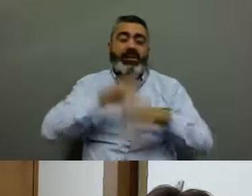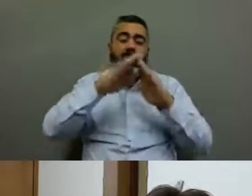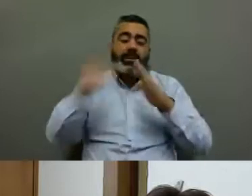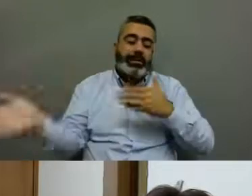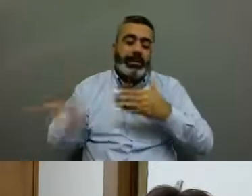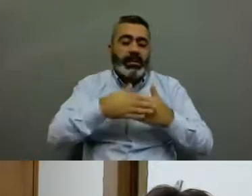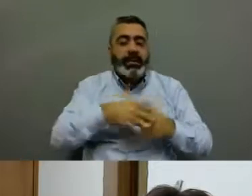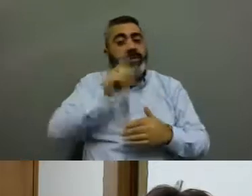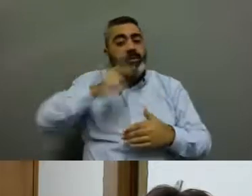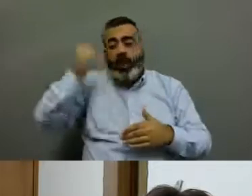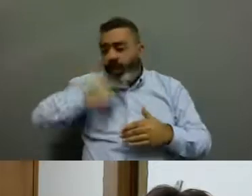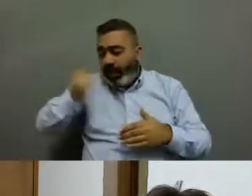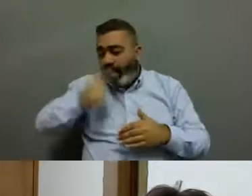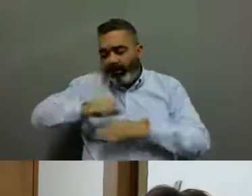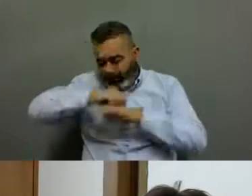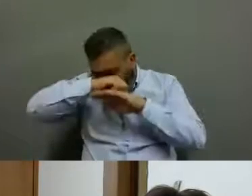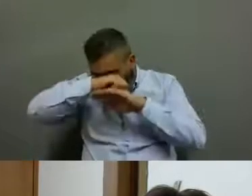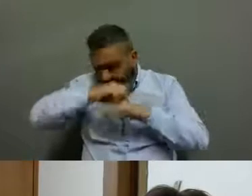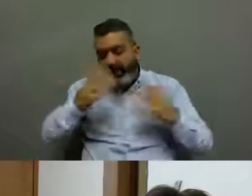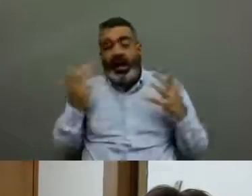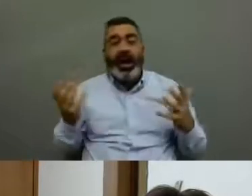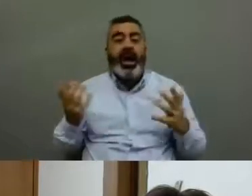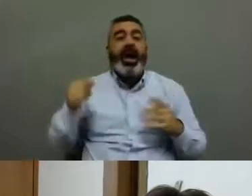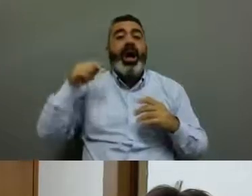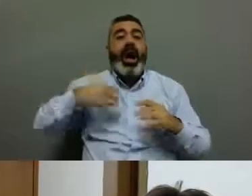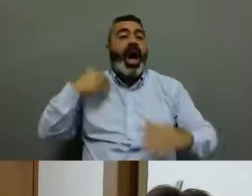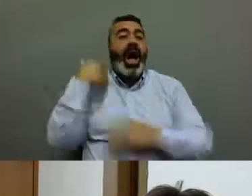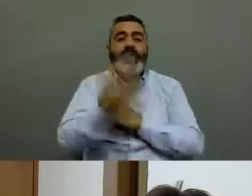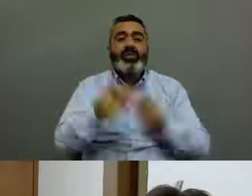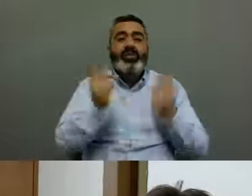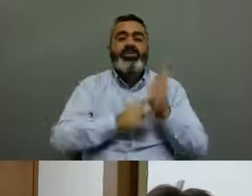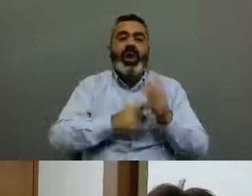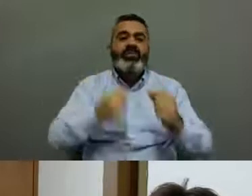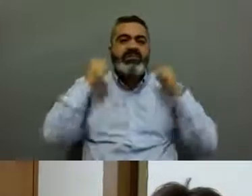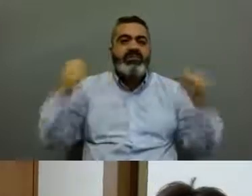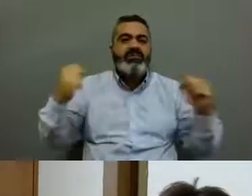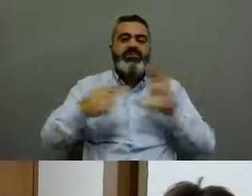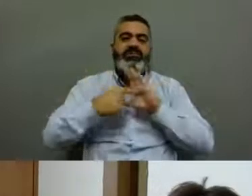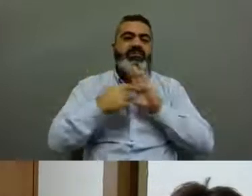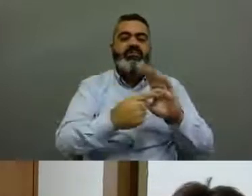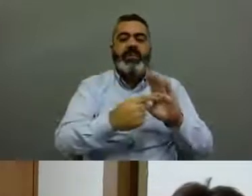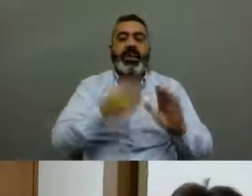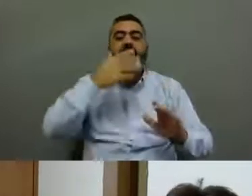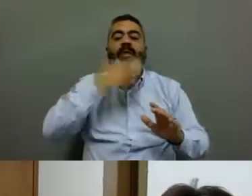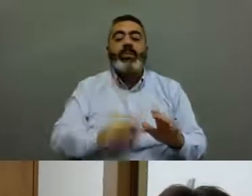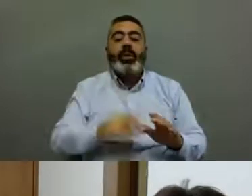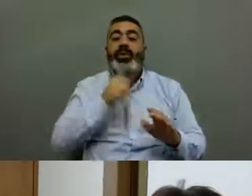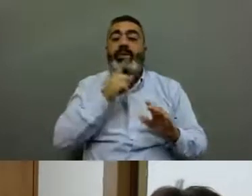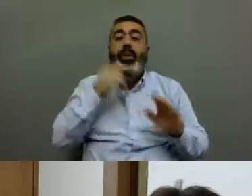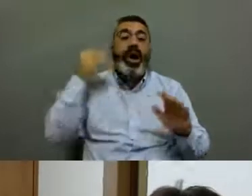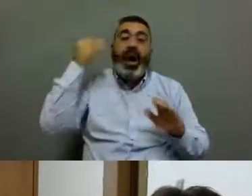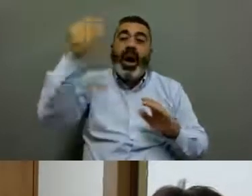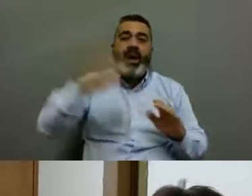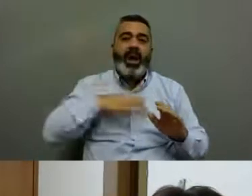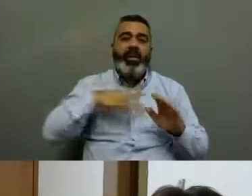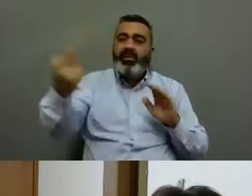κλάψει το δικό του μαξιλάρι. Αλλά όταν βγούμε προς τα έξω πρέπει να είμαστε δυνατοί, γιατί πιστεύω ότι αποτελούμε και παράδειγμα για τους υπόλοιπους